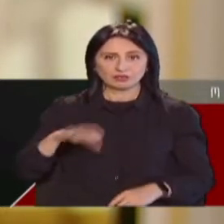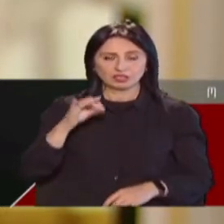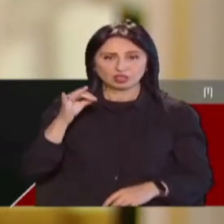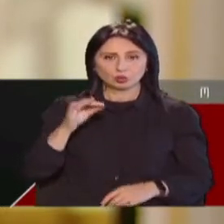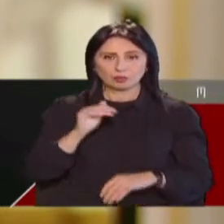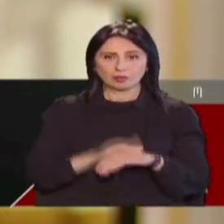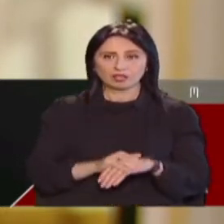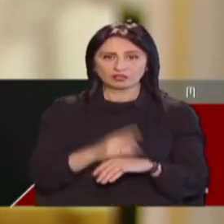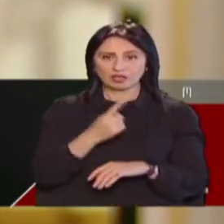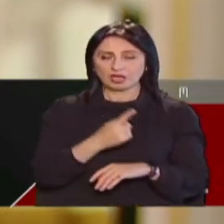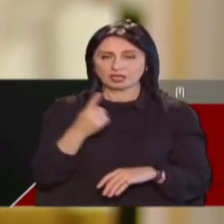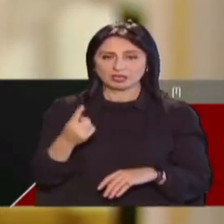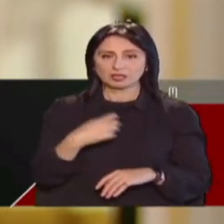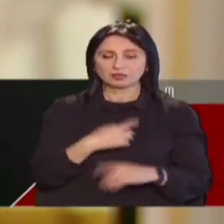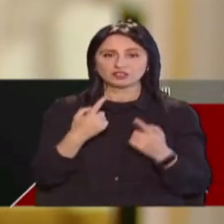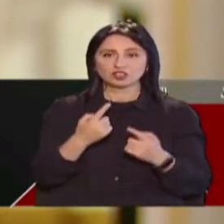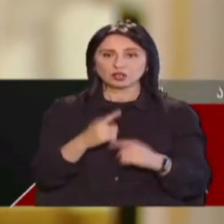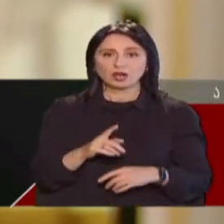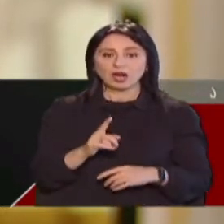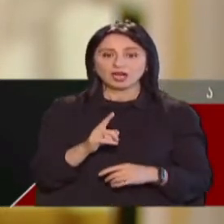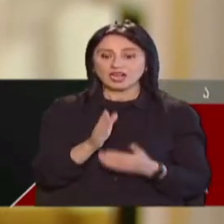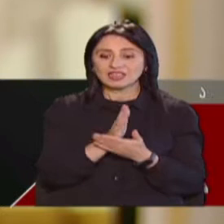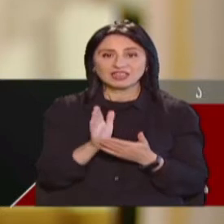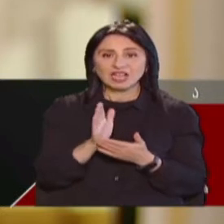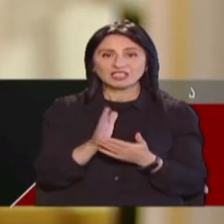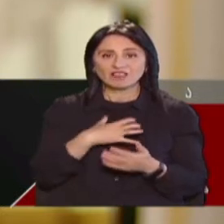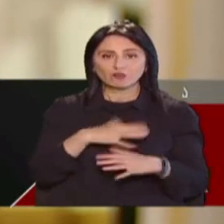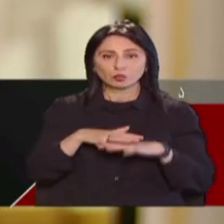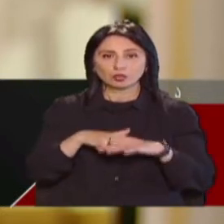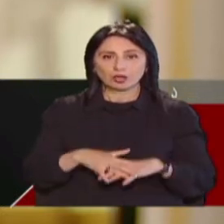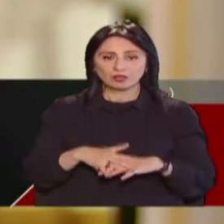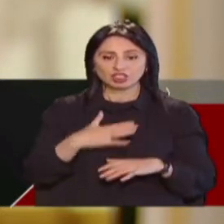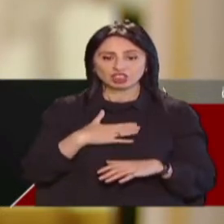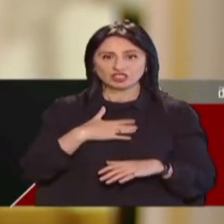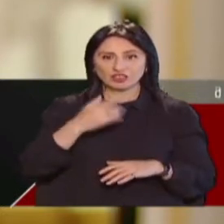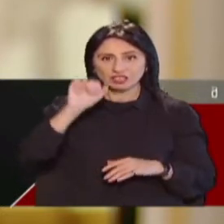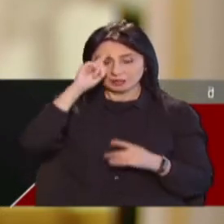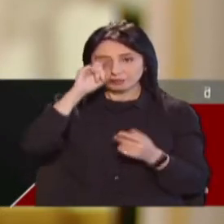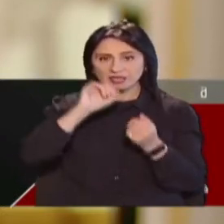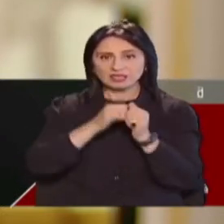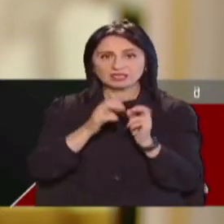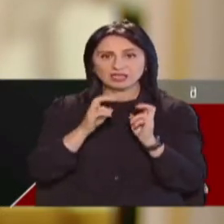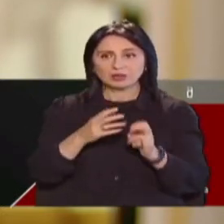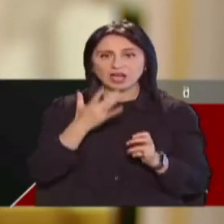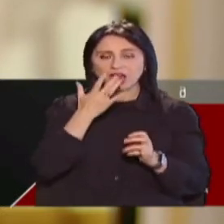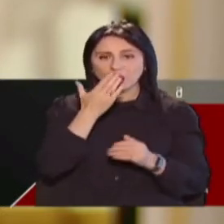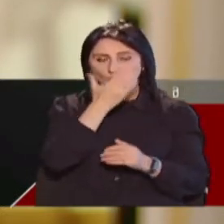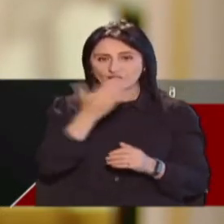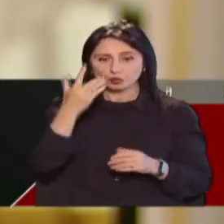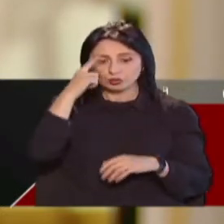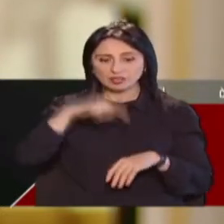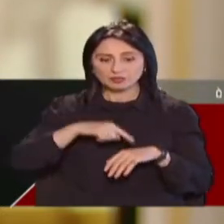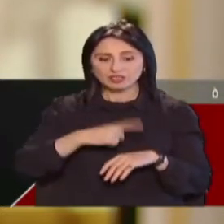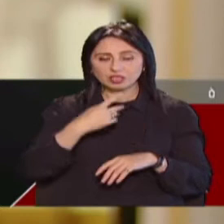ისტორიის ფაქტობრივად ერთ-ერთი მნიშვნელოვანი არა თუ ნაწილი, არამედ ფუნდამენტი. Ჩვენი მეხსიერების, ჩვენი ეროვნული